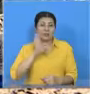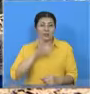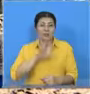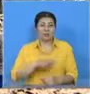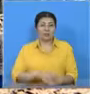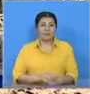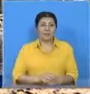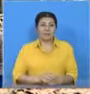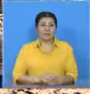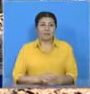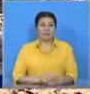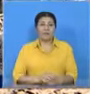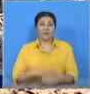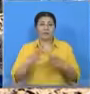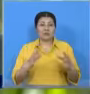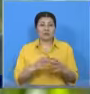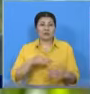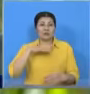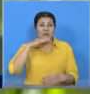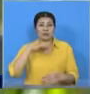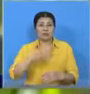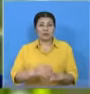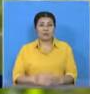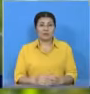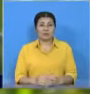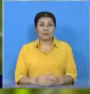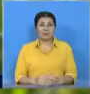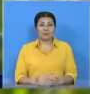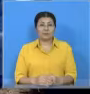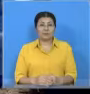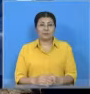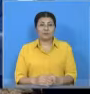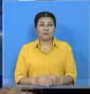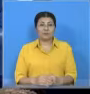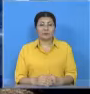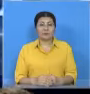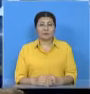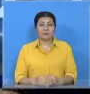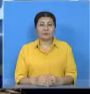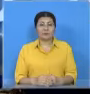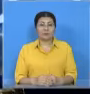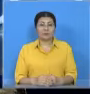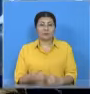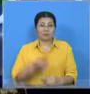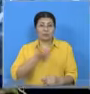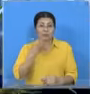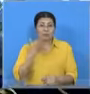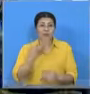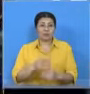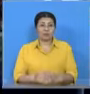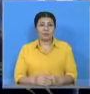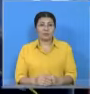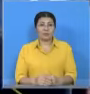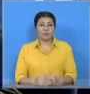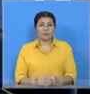вот 7-8 сантиметров влага есть. С учетом нынешних дождей майских. Да. Вообще шикарно получилось. Вторичные корни,